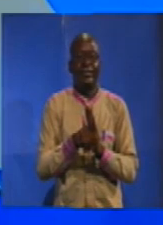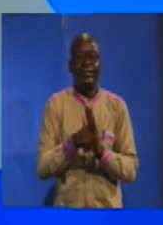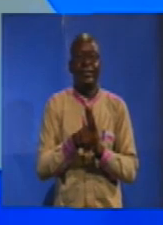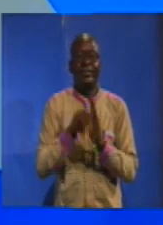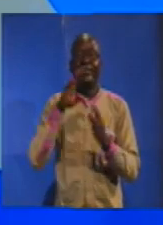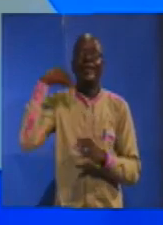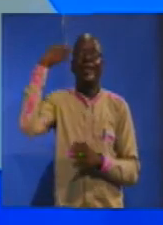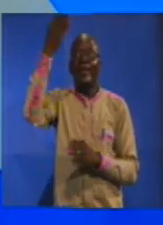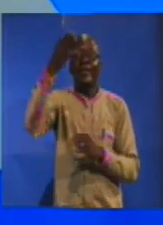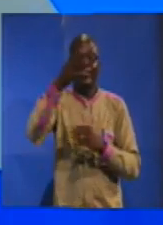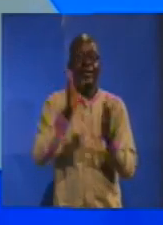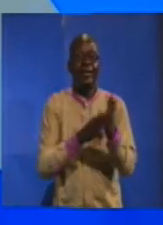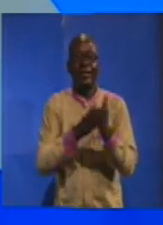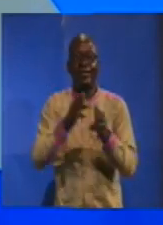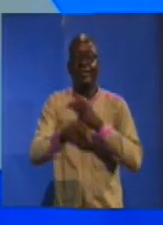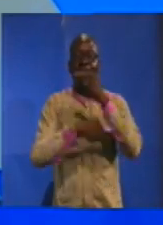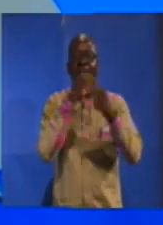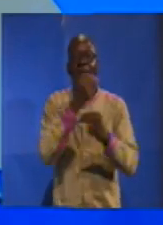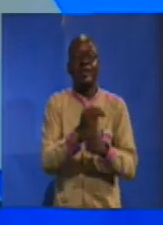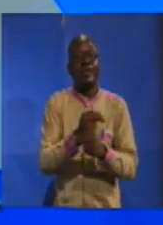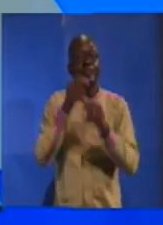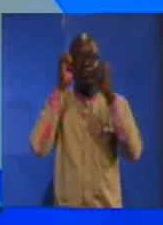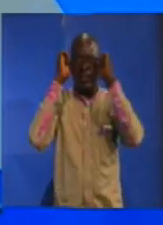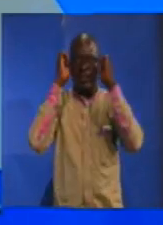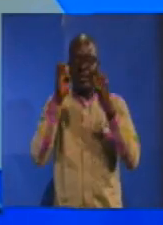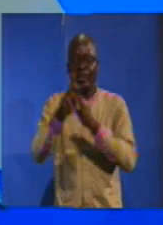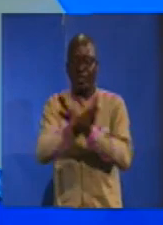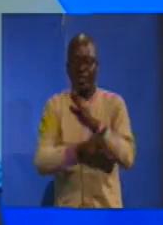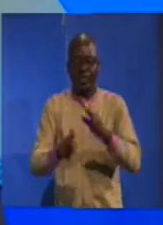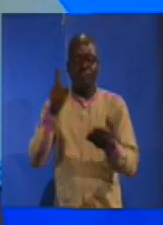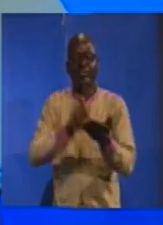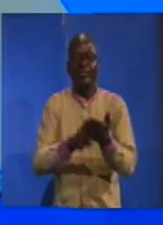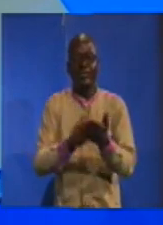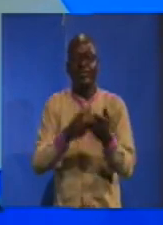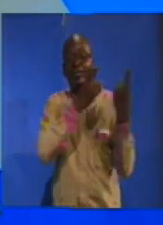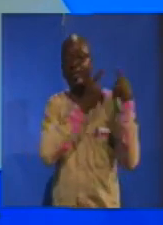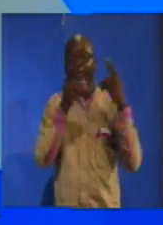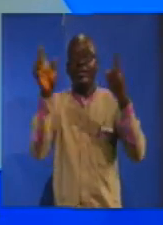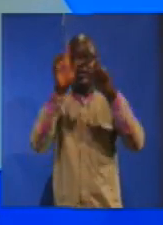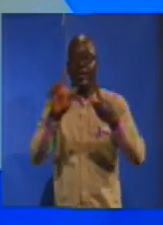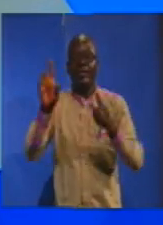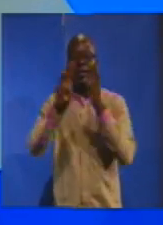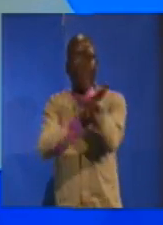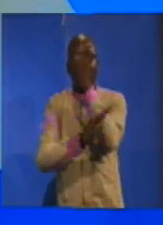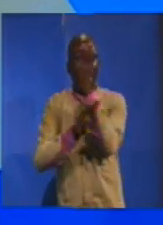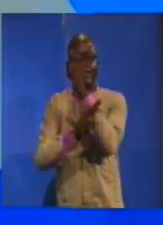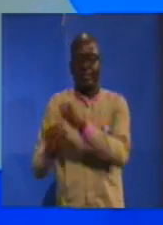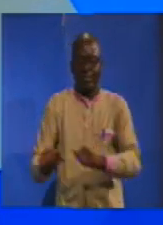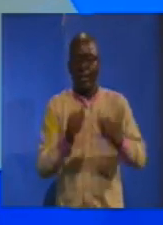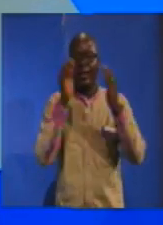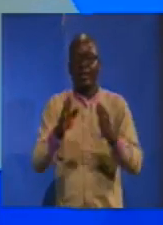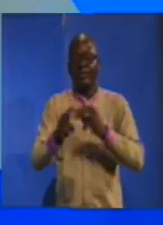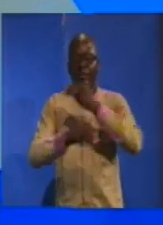L'avenir des écoles nationales des enseignants du primaire en débat depuis ce lundi 17 juin à Manga. Les acteurs du monde